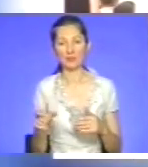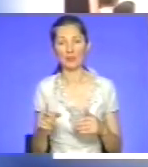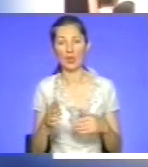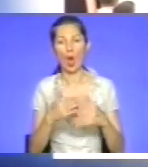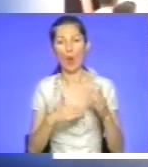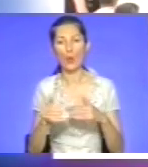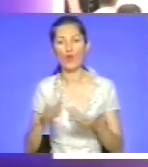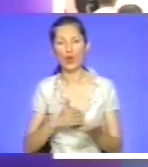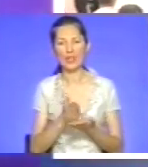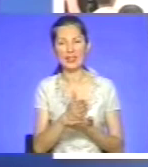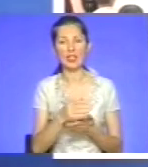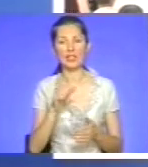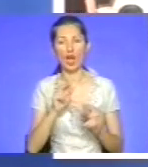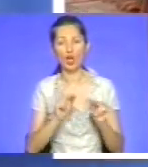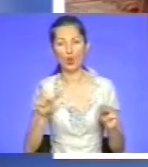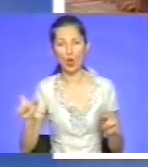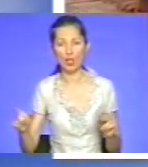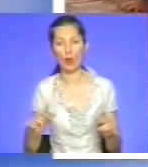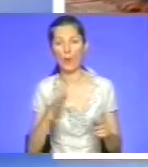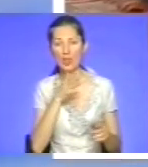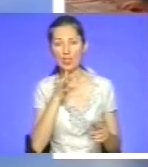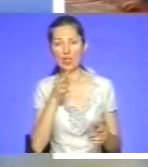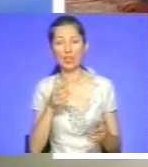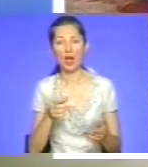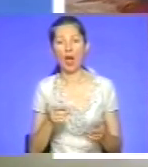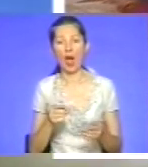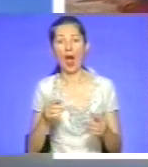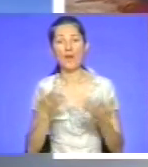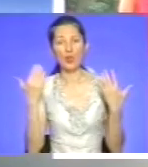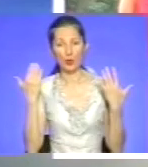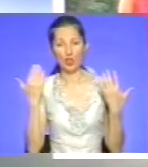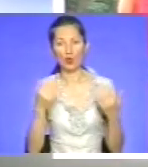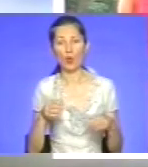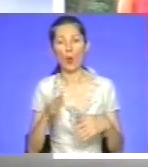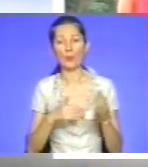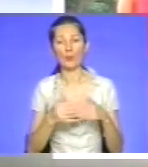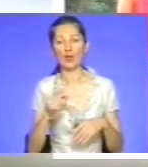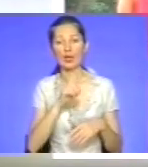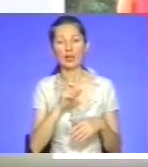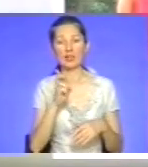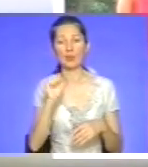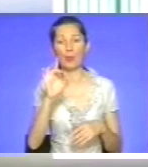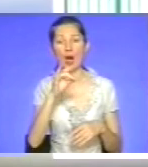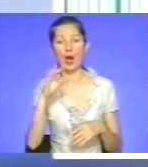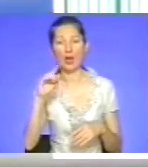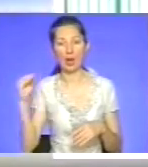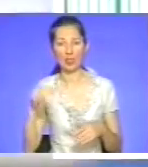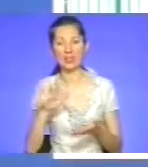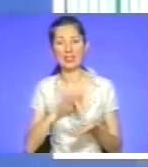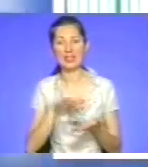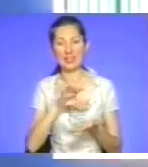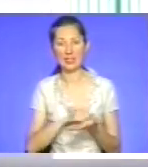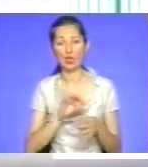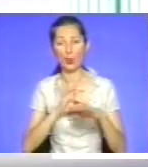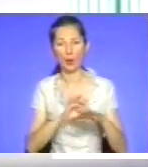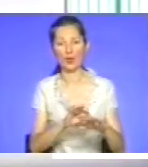Профорієнтація школярів під час відпочинку. Фахівці з Баразького районного центру зайнятості провели у дитячому оздоровчому таборі «Сокіл» акцію «Я